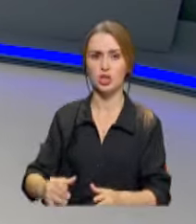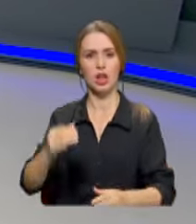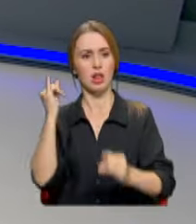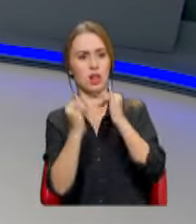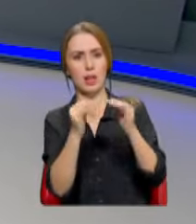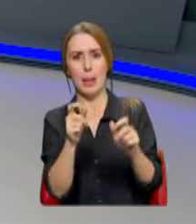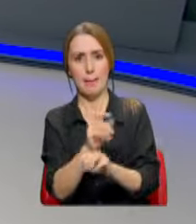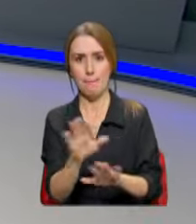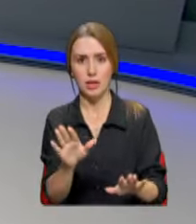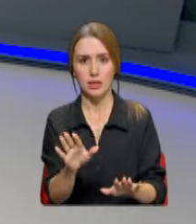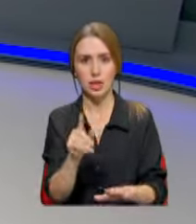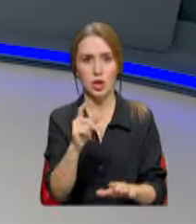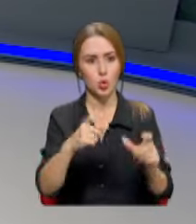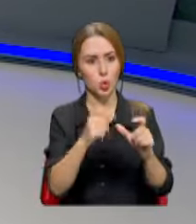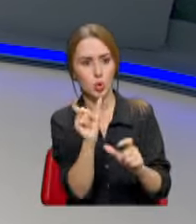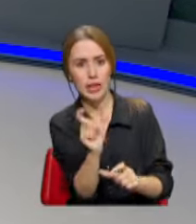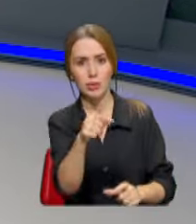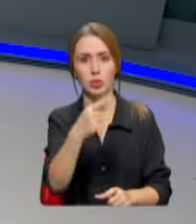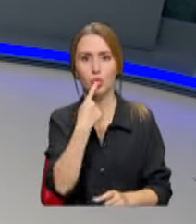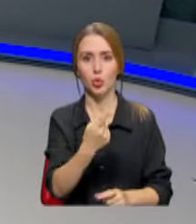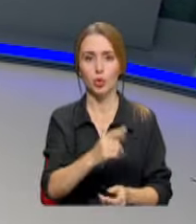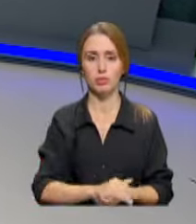mi? Sorosçu deniyor. Bu çok ciddi bir itham.